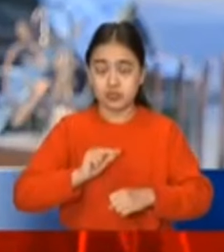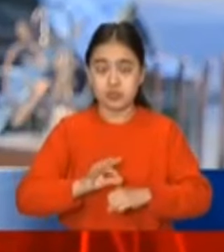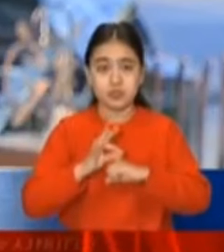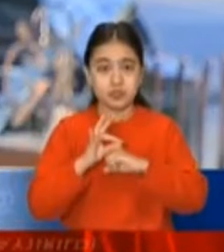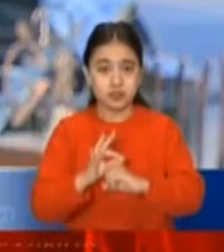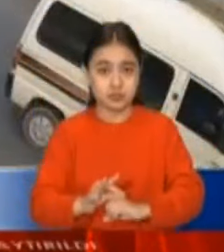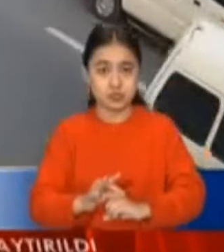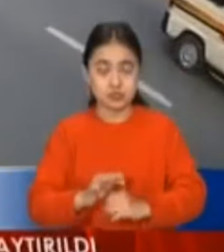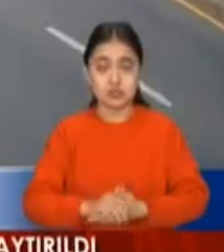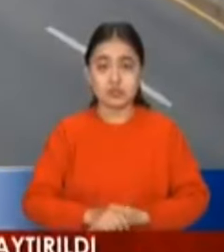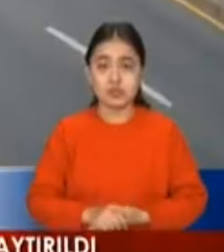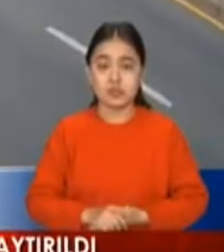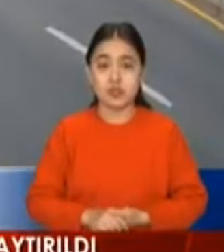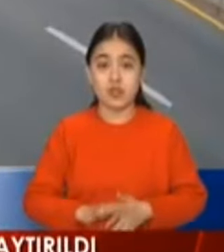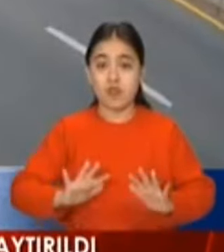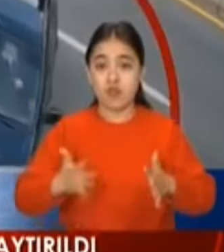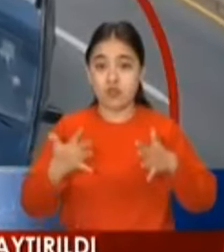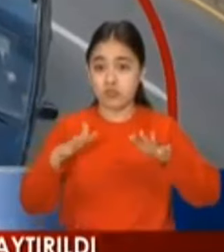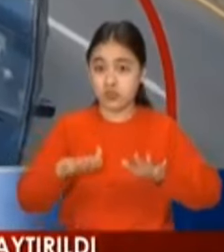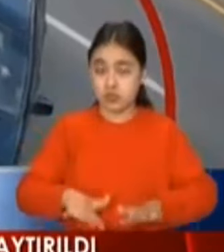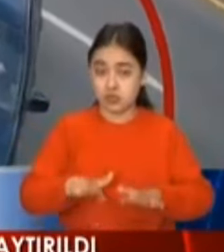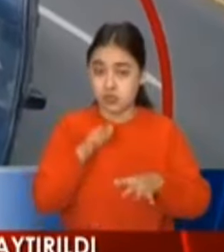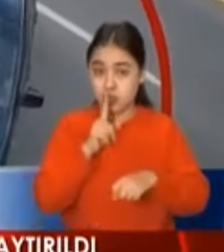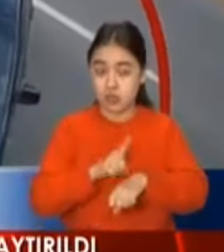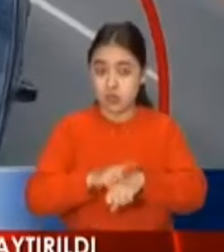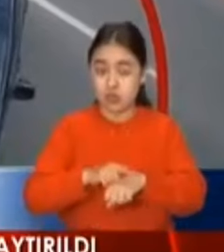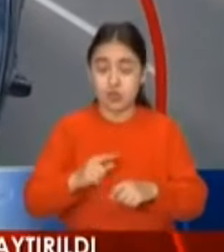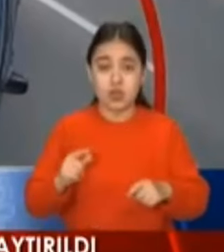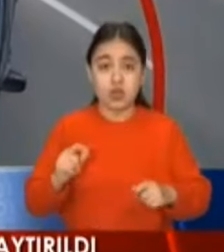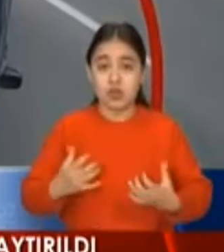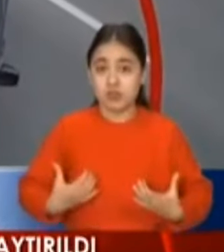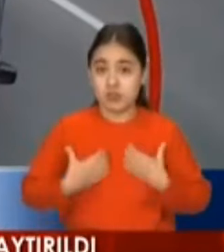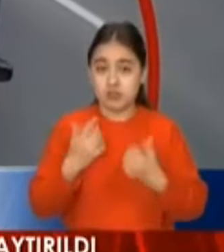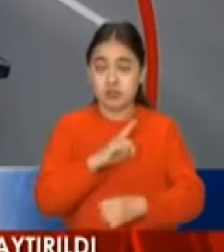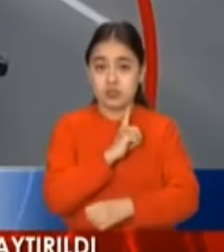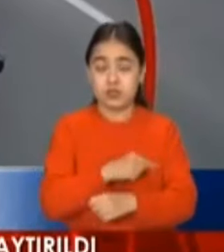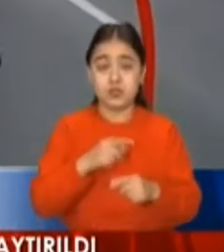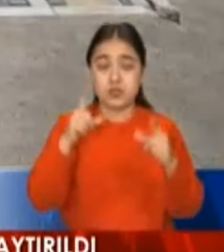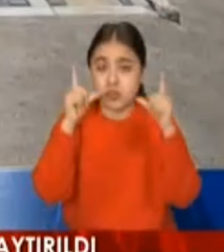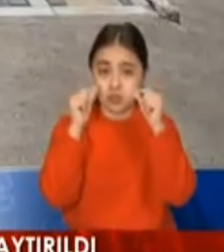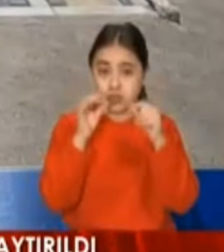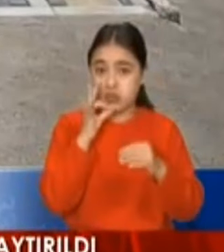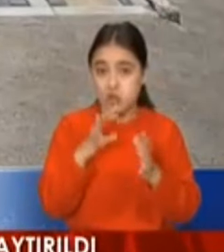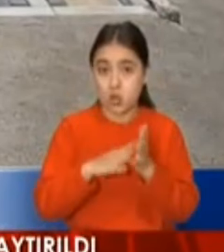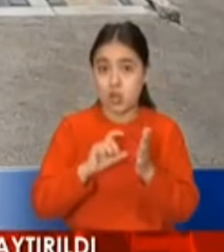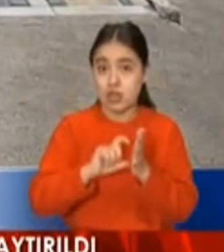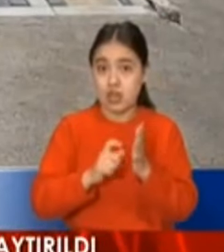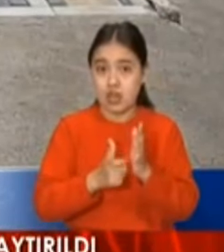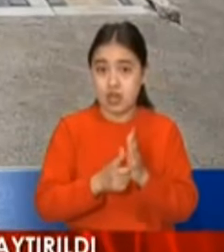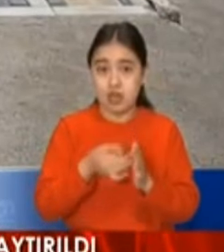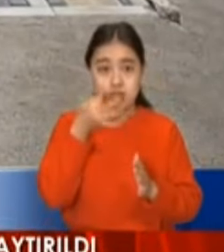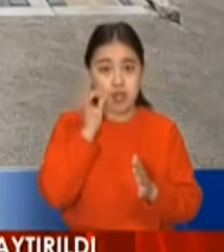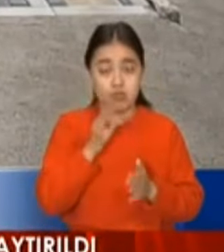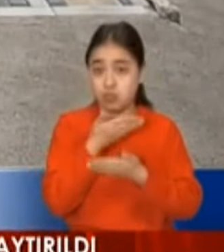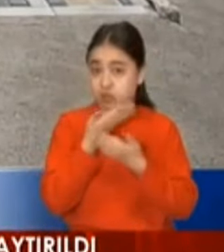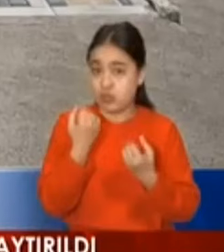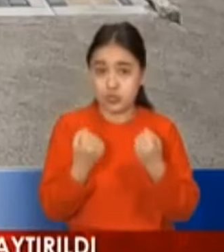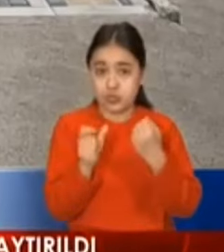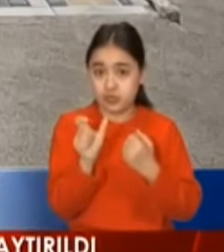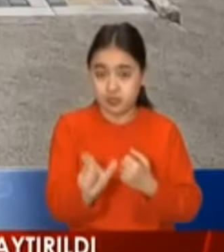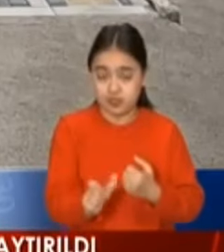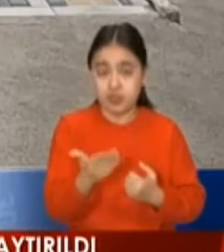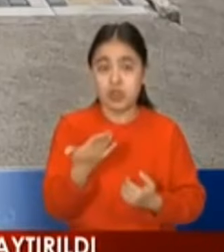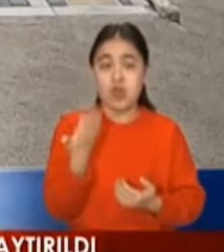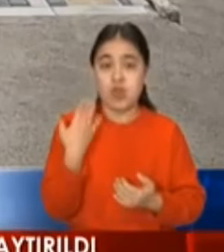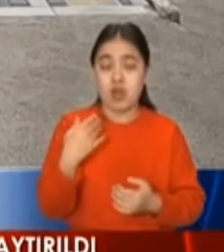olib borilmoqda. Voqea sodir bo'lgan vaqtda qattiq qo'rqib ketganimdan ko'zimni yumib oldim degan 9 sınıf tajribasiz haydovchi avvaliga